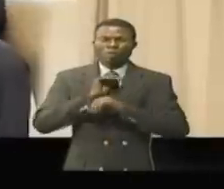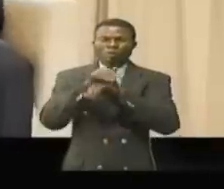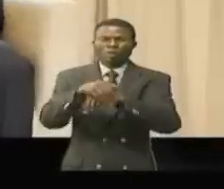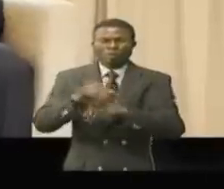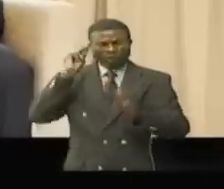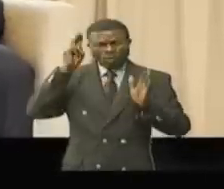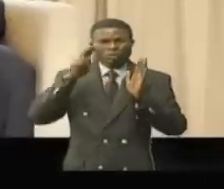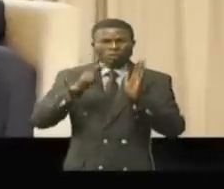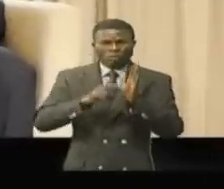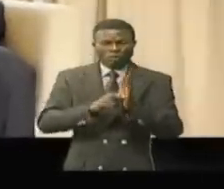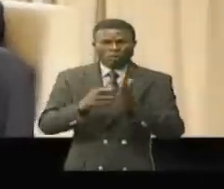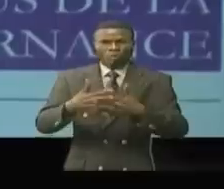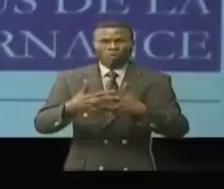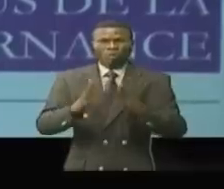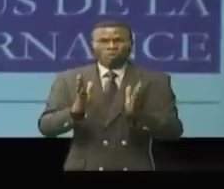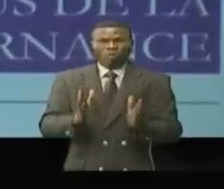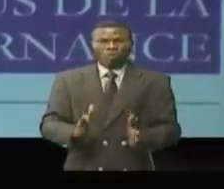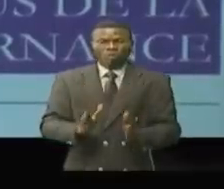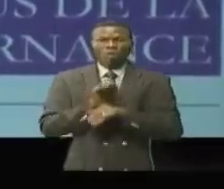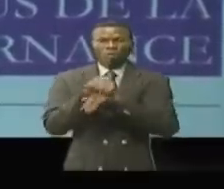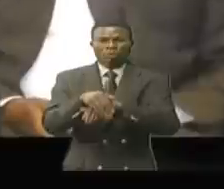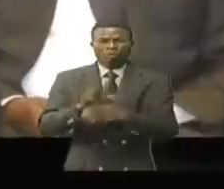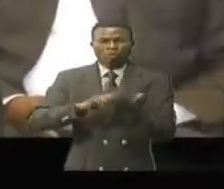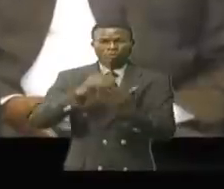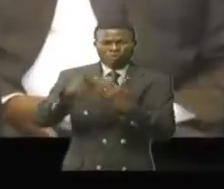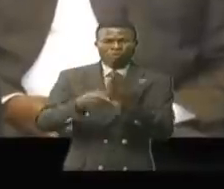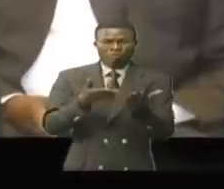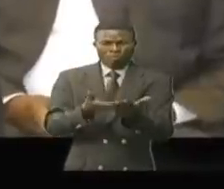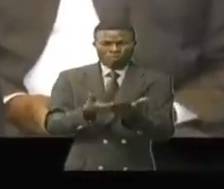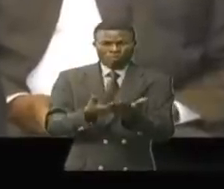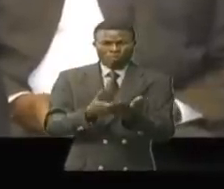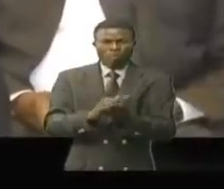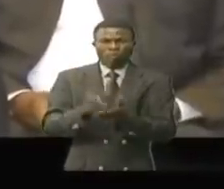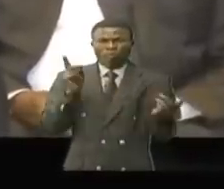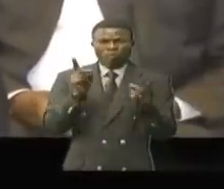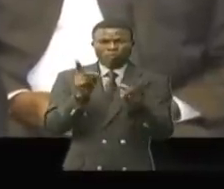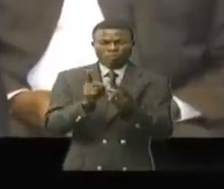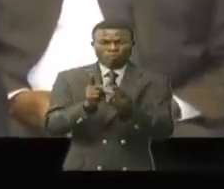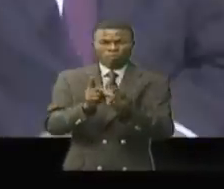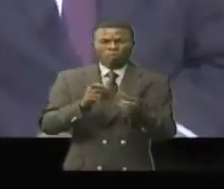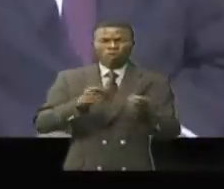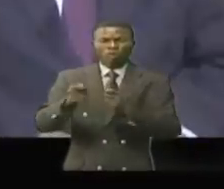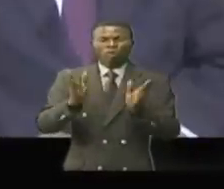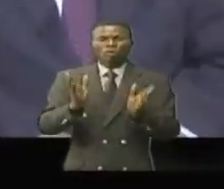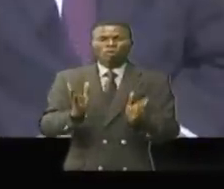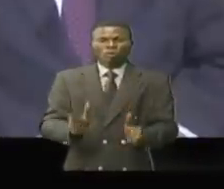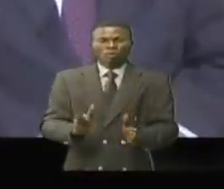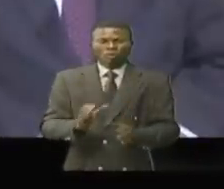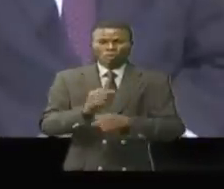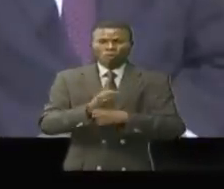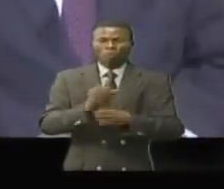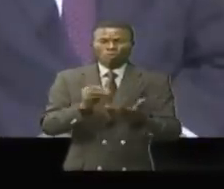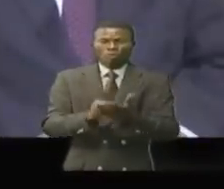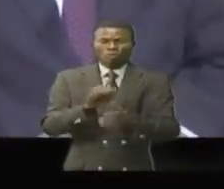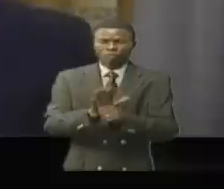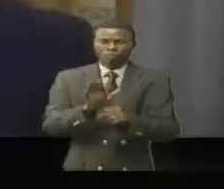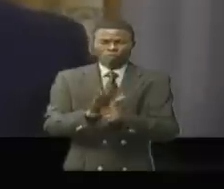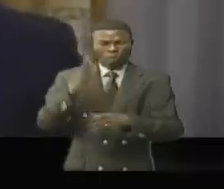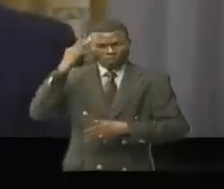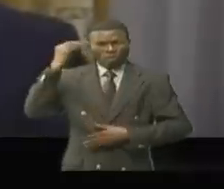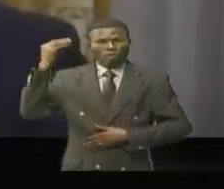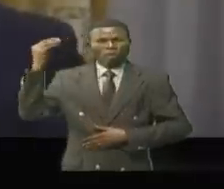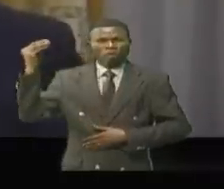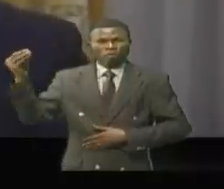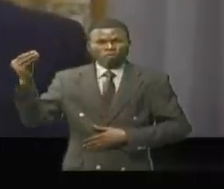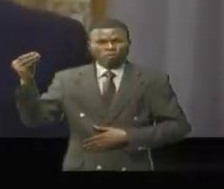gouvernement et des partenaires impliqués dans ce programme. Le rendez-vous de la gouvernance suscite encore beaucoup d'espoir